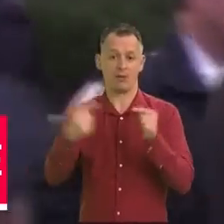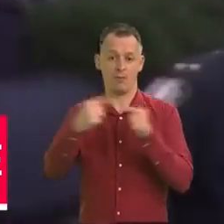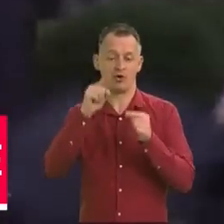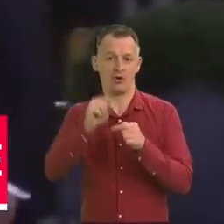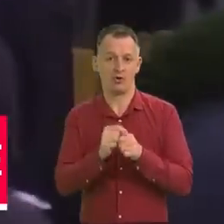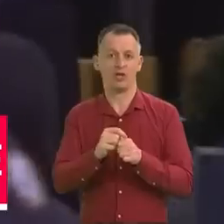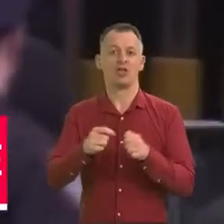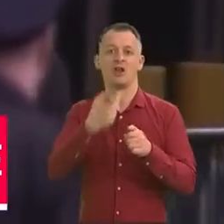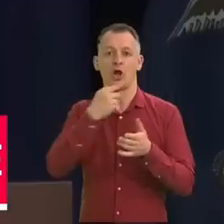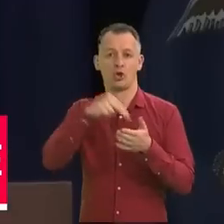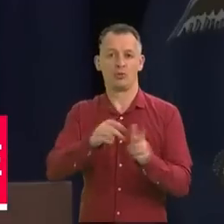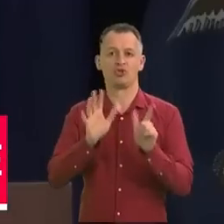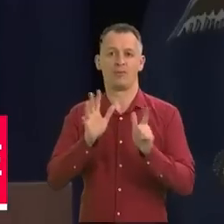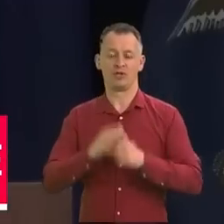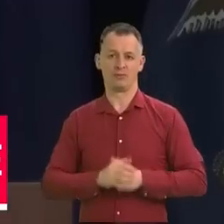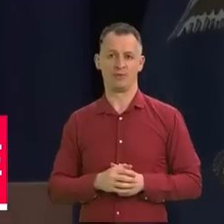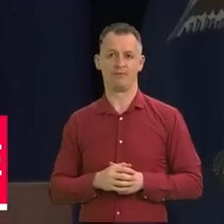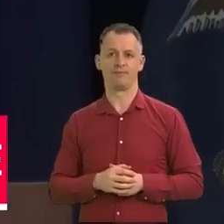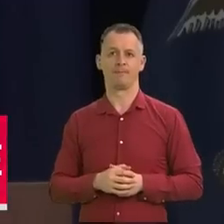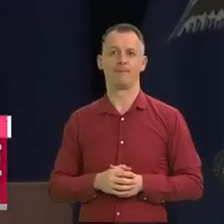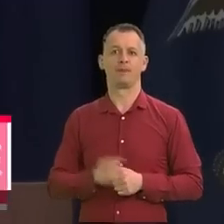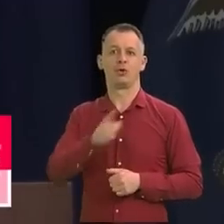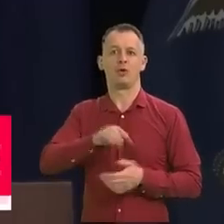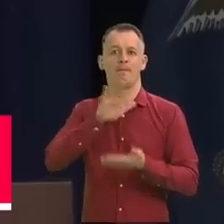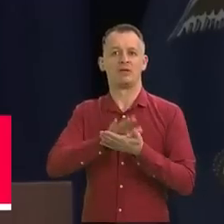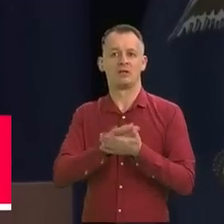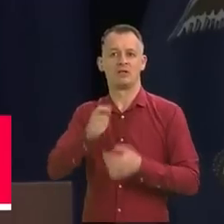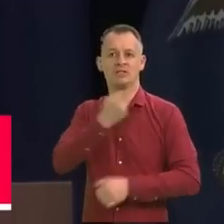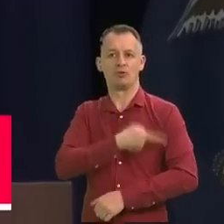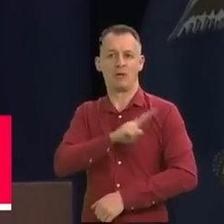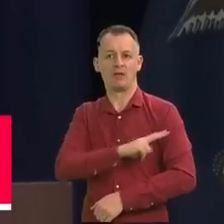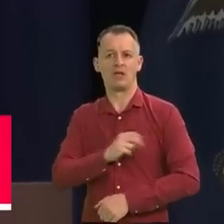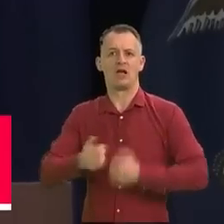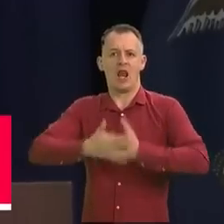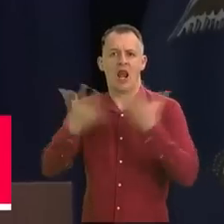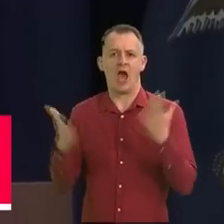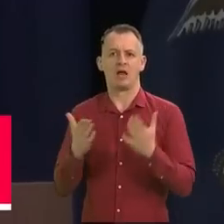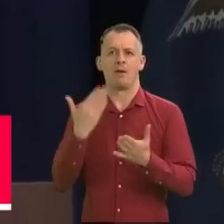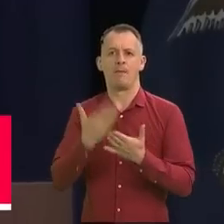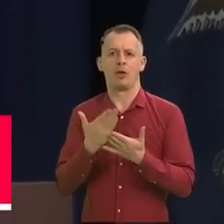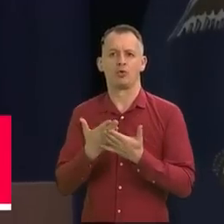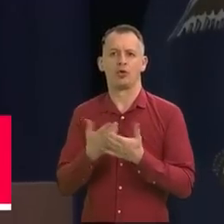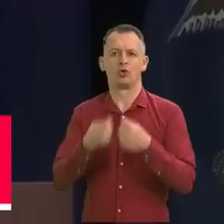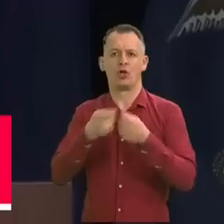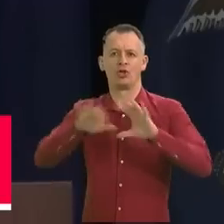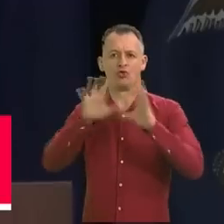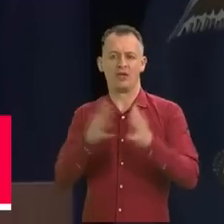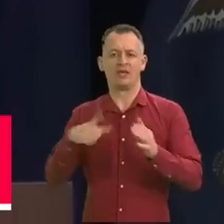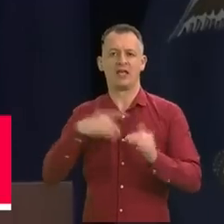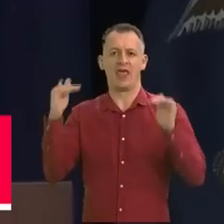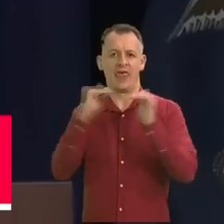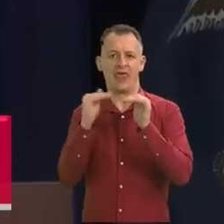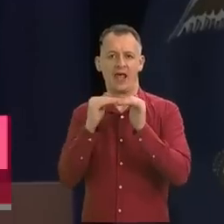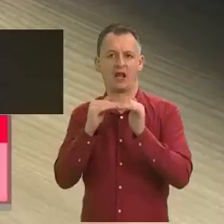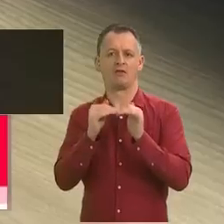din 2017. Uphold our solemn responsibility to ensure that everyone stands equal before